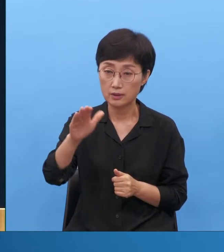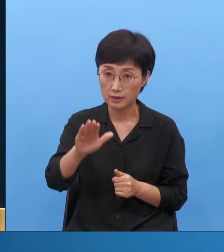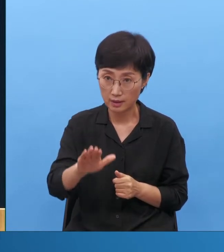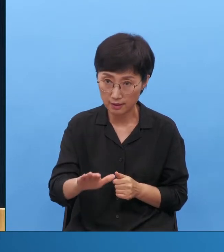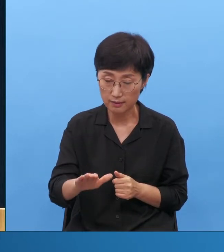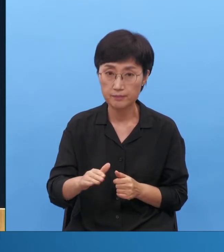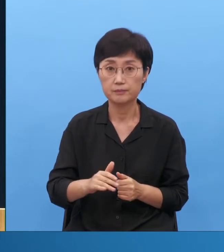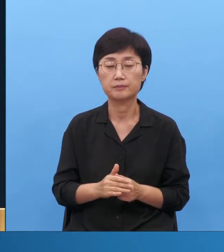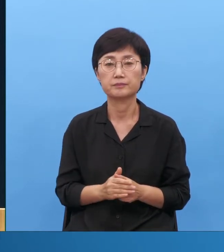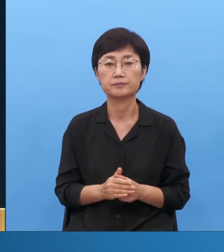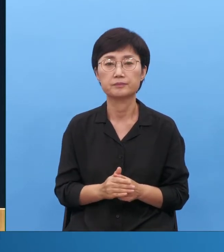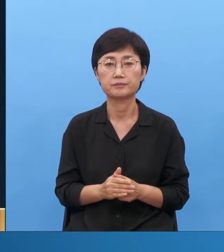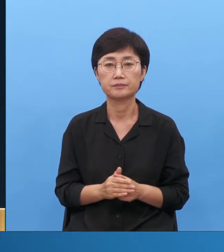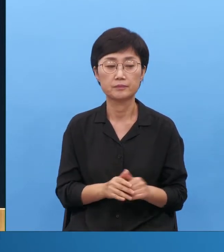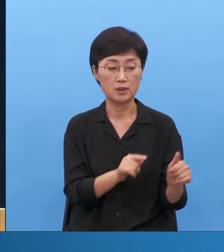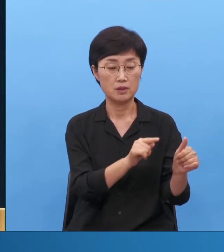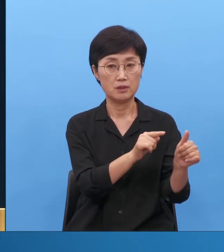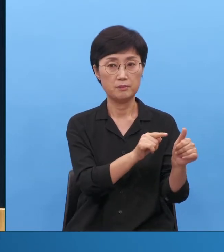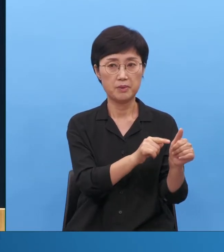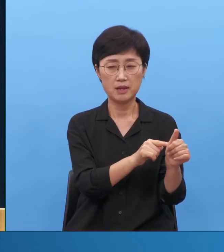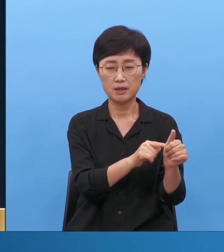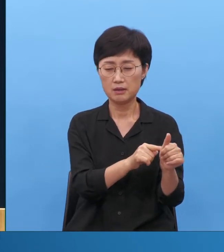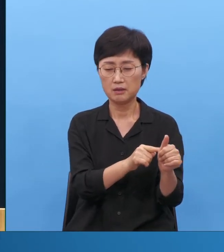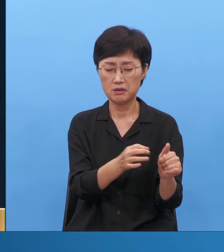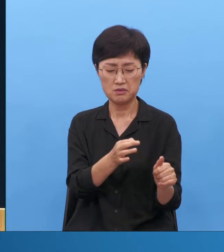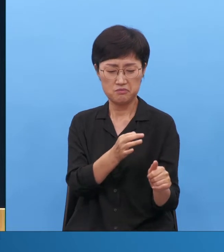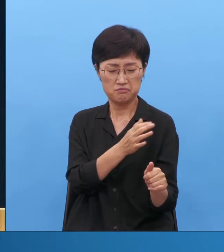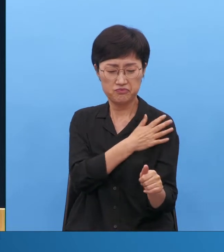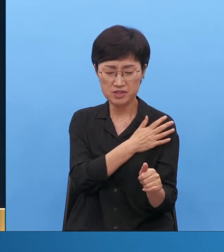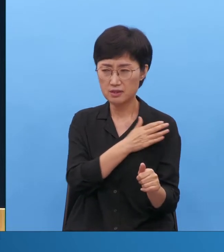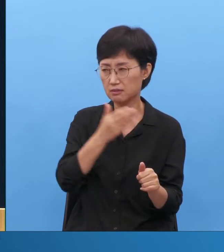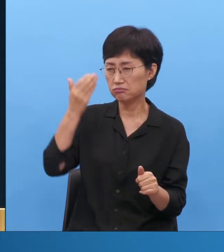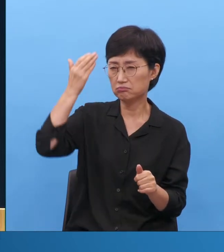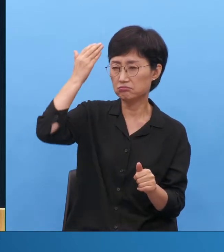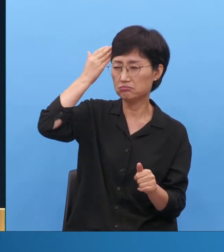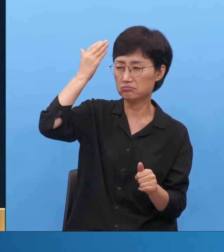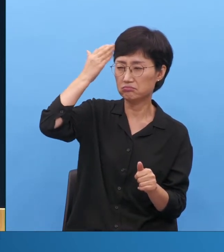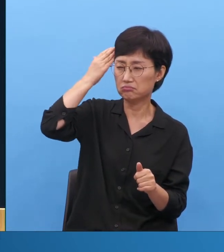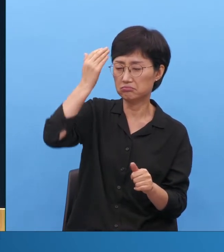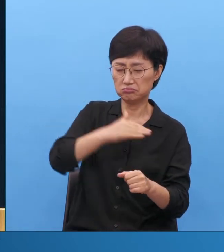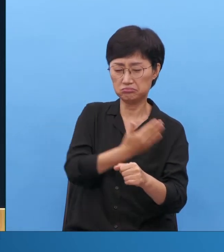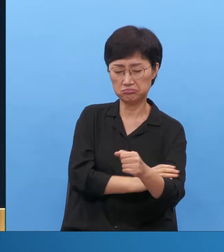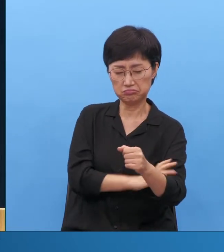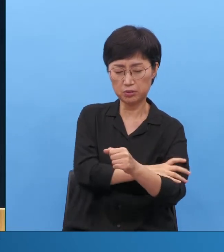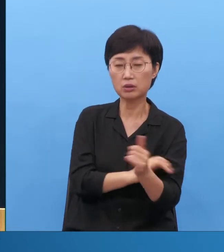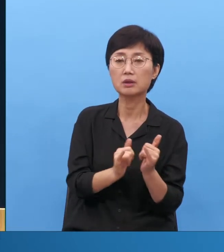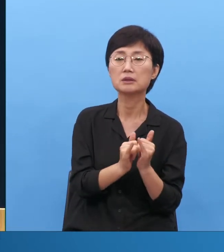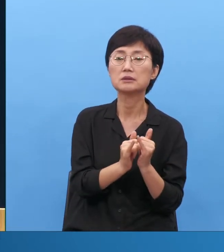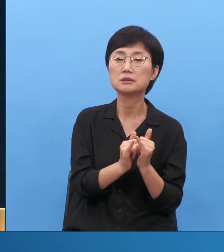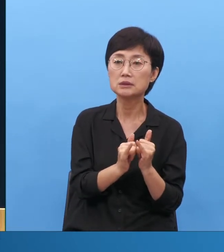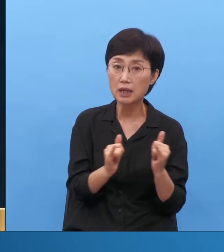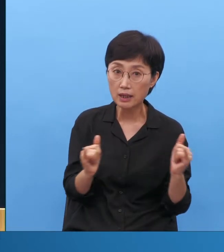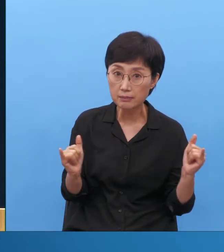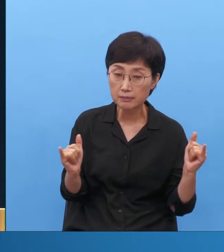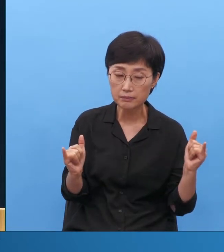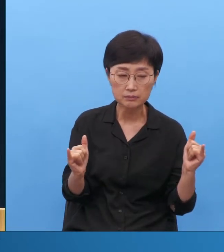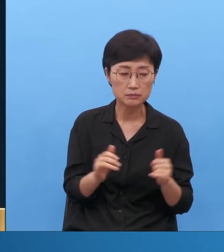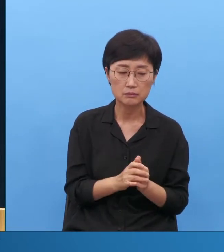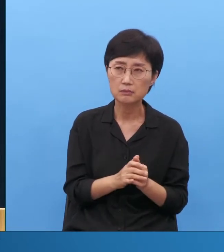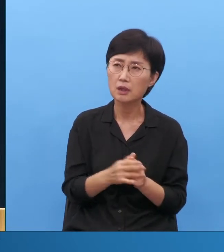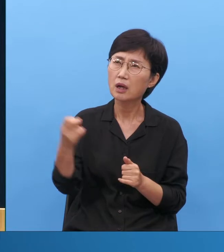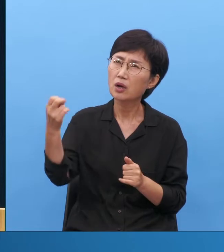이렇게 가진 것 많고 배운 것 많고 실력 있는 니고데모가 예수님이 기초적인 말 거듭나야 된다 이 말을